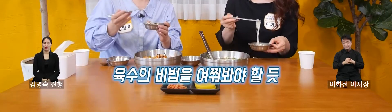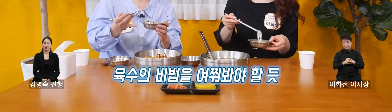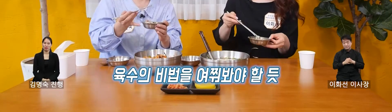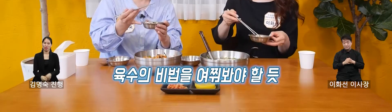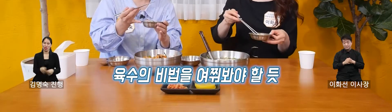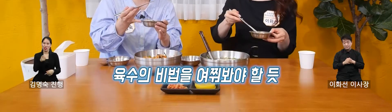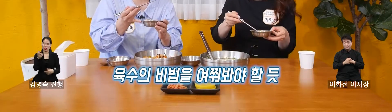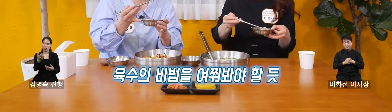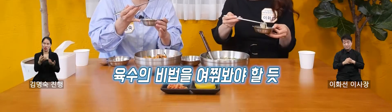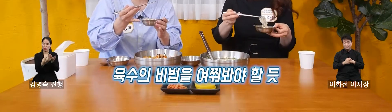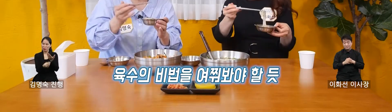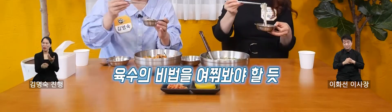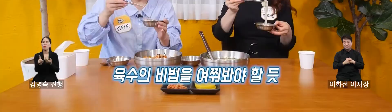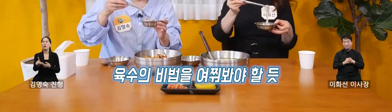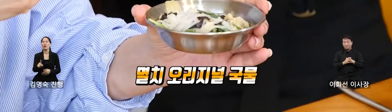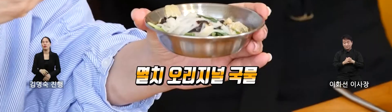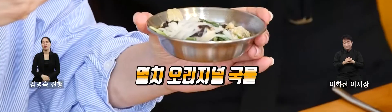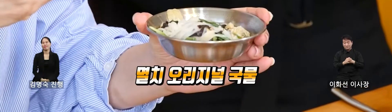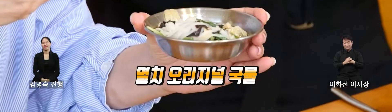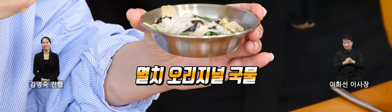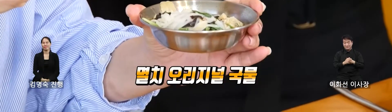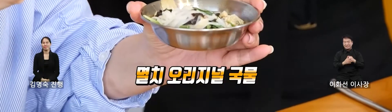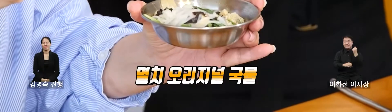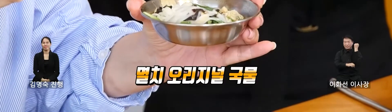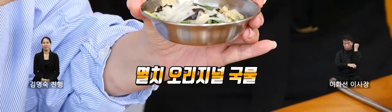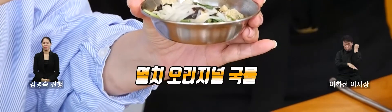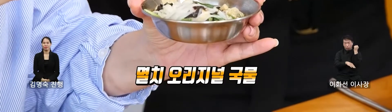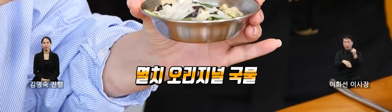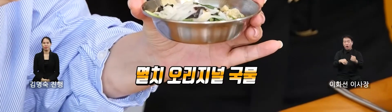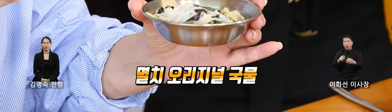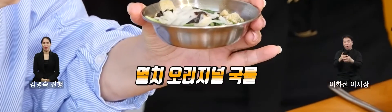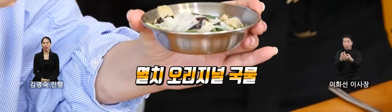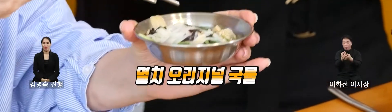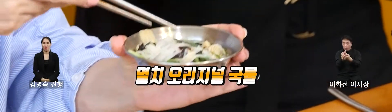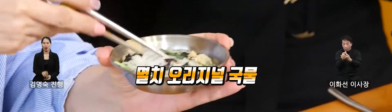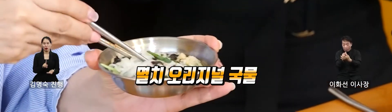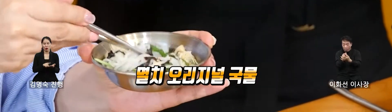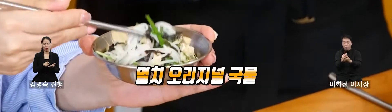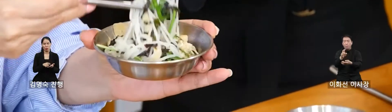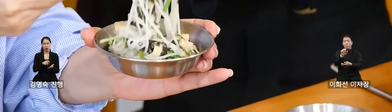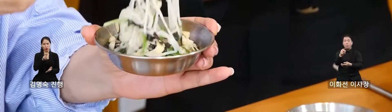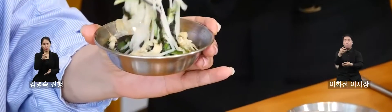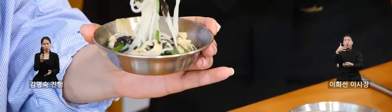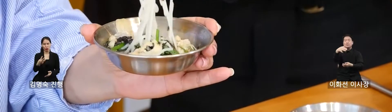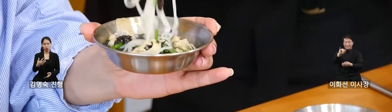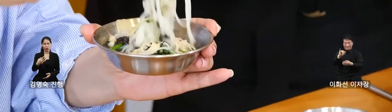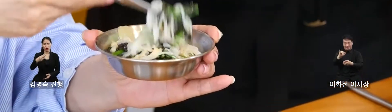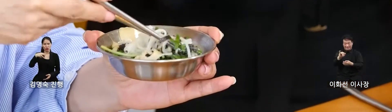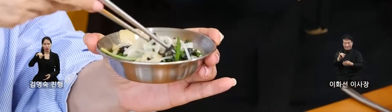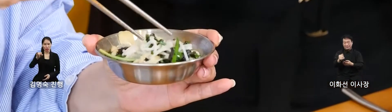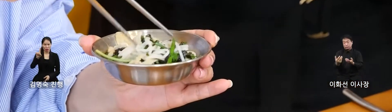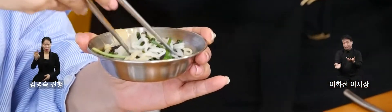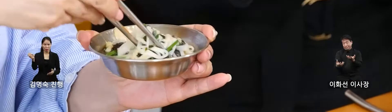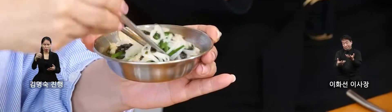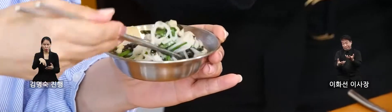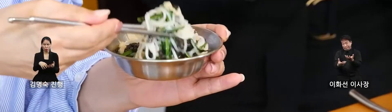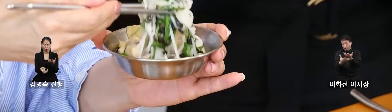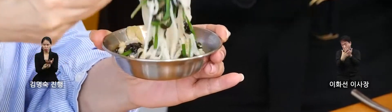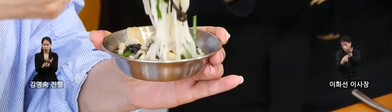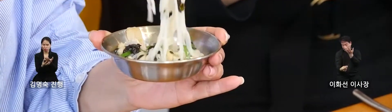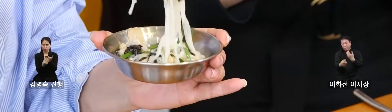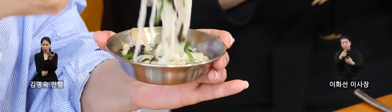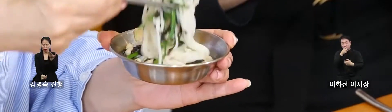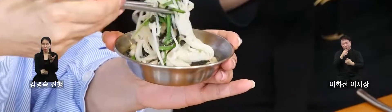무슨 국물이에요, 사장님? 기본 멸치 육수라고 보시면 돼요. 와, 근데 멸치만 들어갔는데